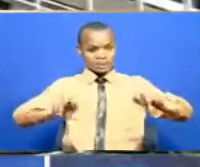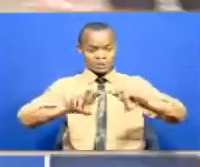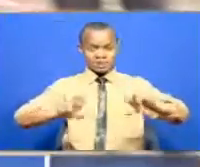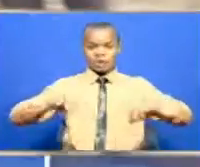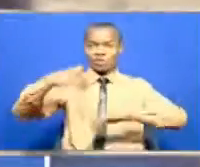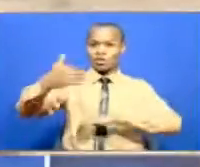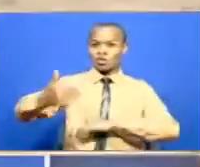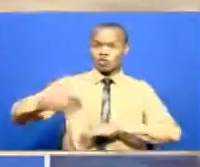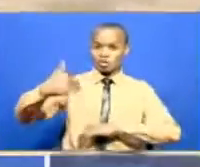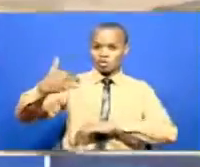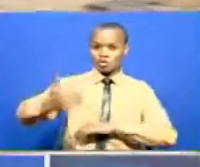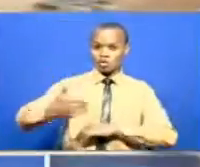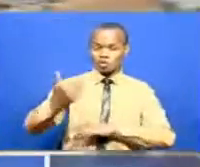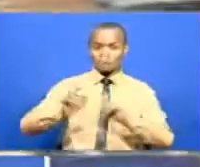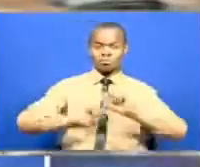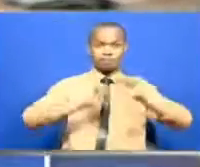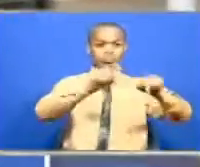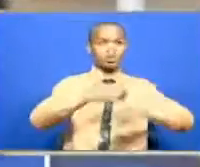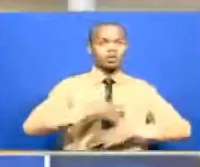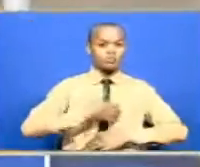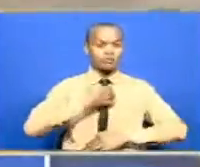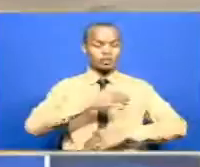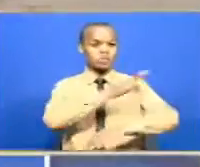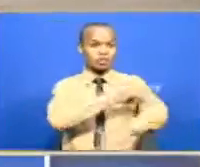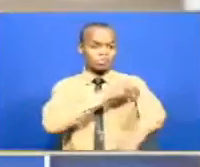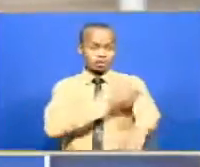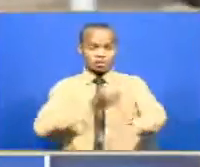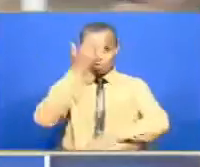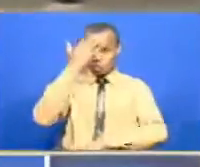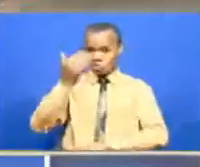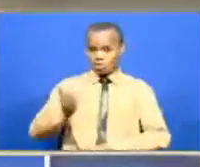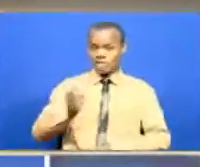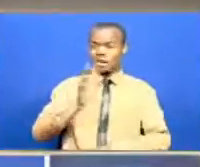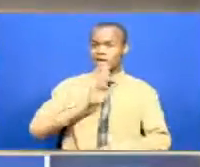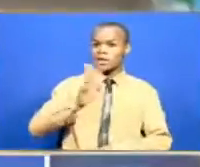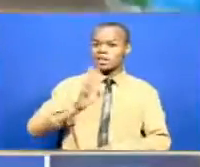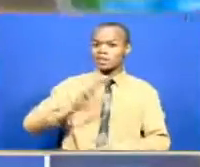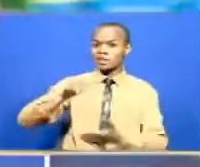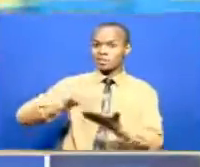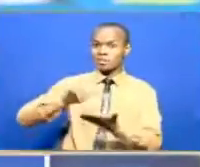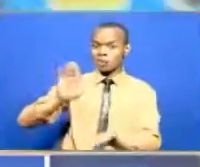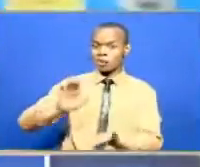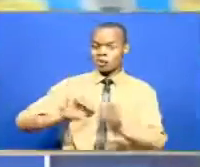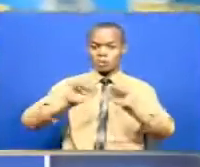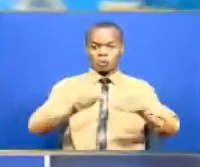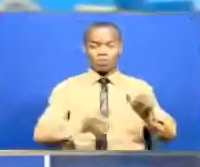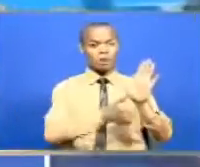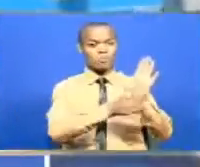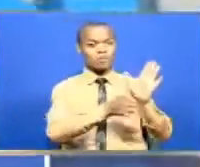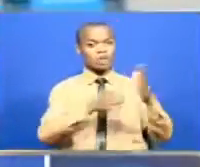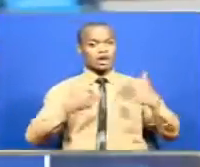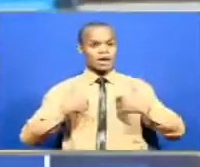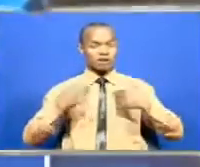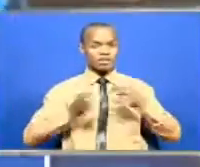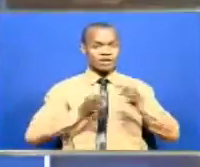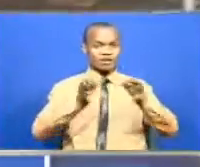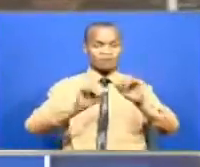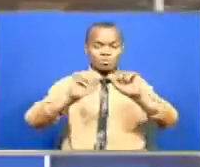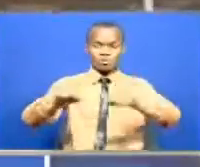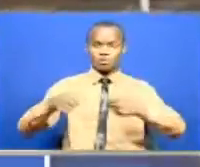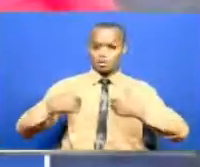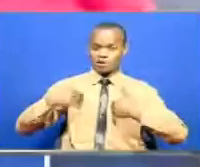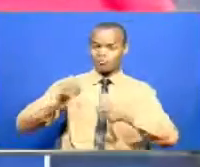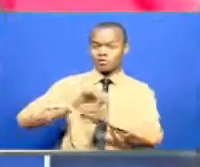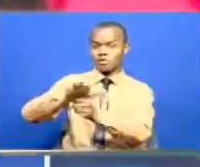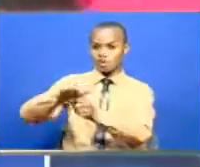mara, ikisema hali hiyo huwaweka katika hatari zaidi ya kukumbwa na matatizo iwapo wataambukizwa virusi vya